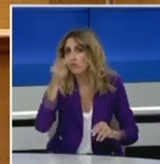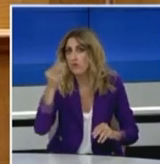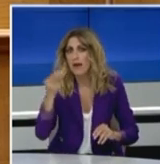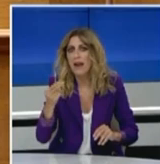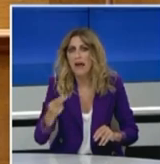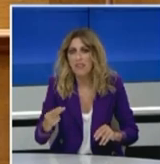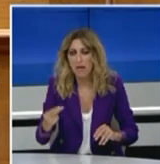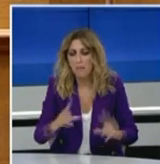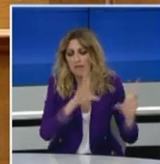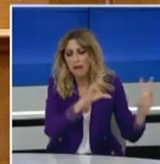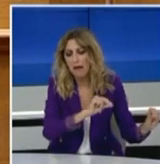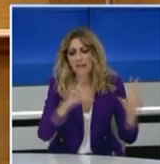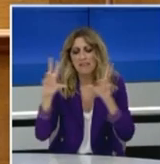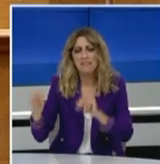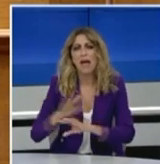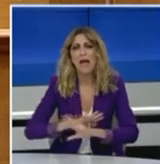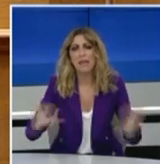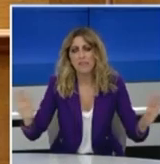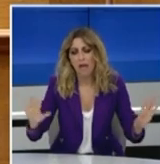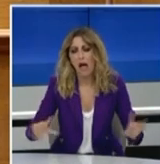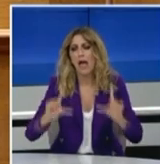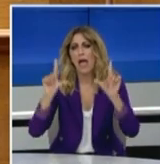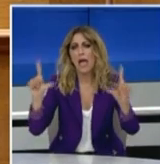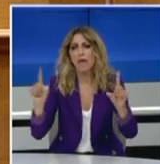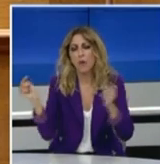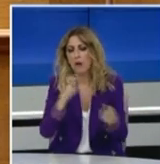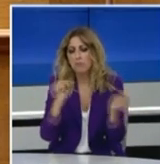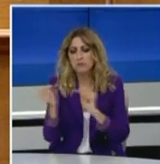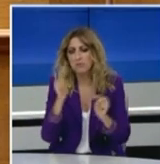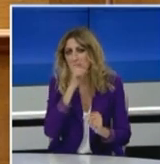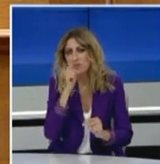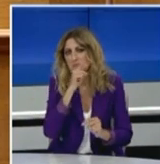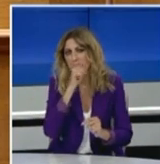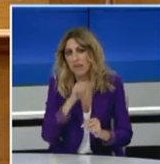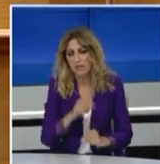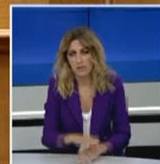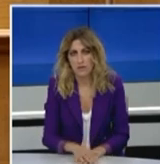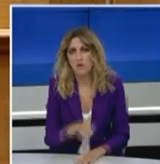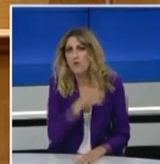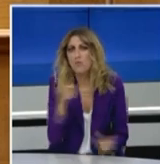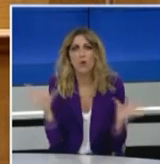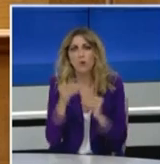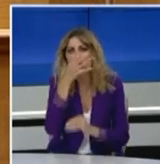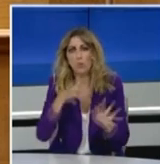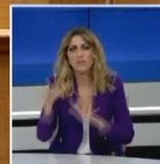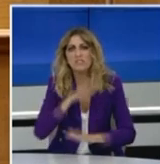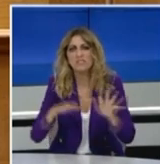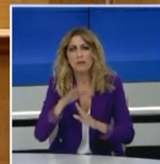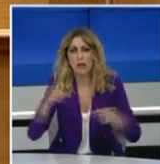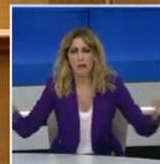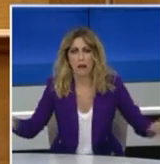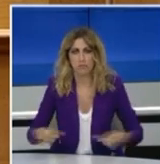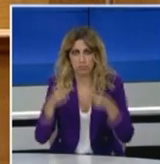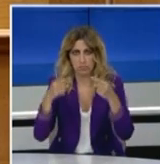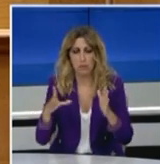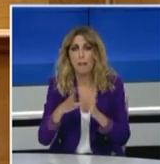τελικά καθορίζουν τη ζωή του λαού μας. Δείτε για παράδειγμα τις χτεσινές αποφάσεις της Συνόδου Κορυφής